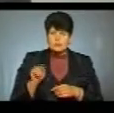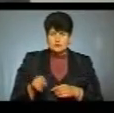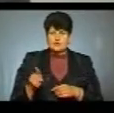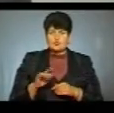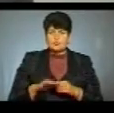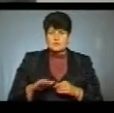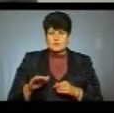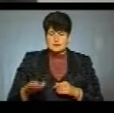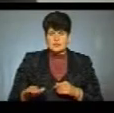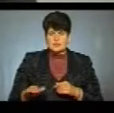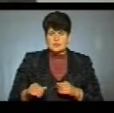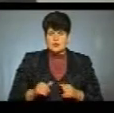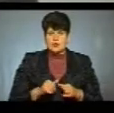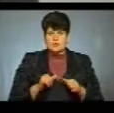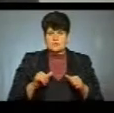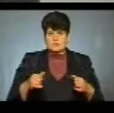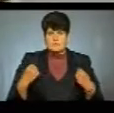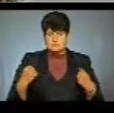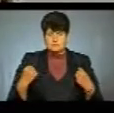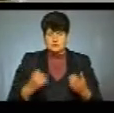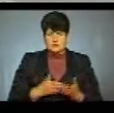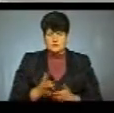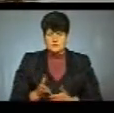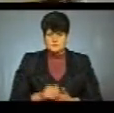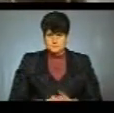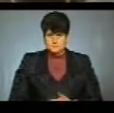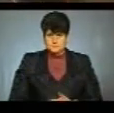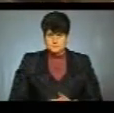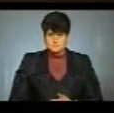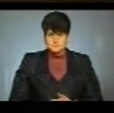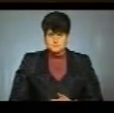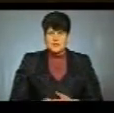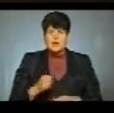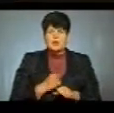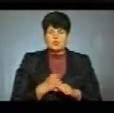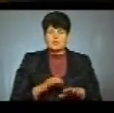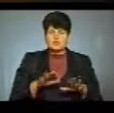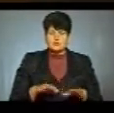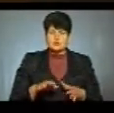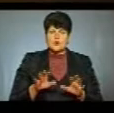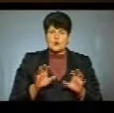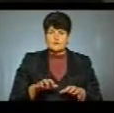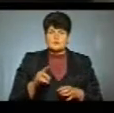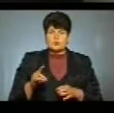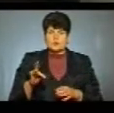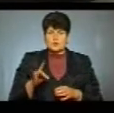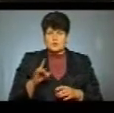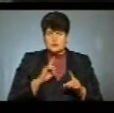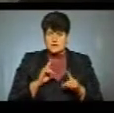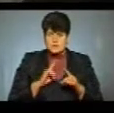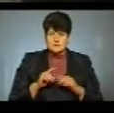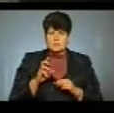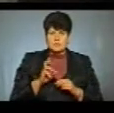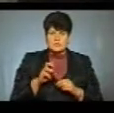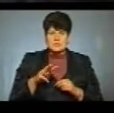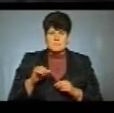діти розвивалися спортивними навиками. На робочому місці голови Зборівської районної ради Богдана Максимєва